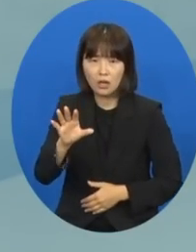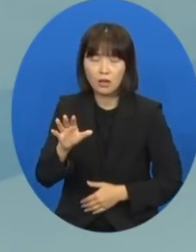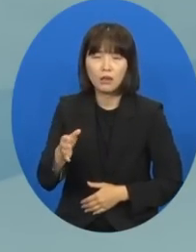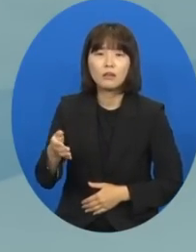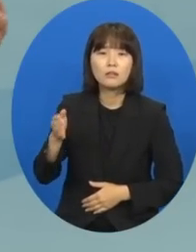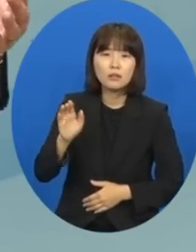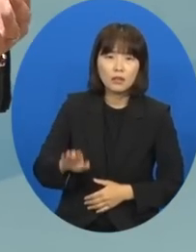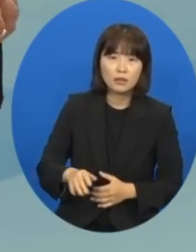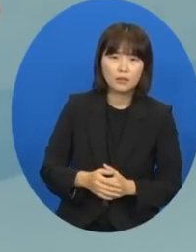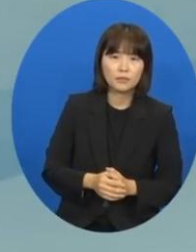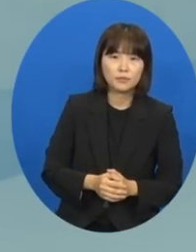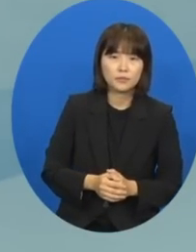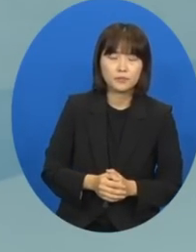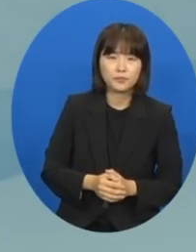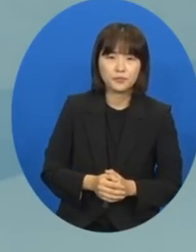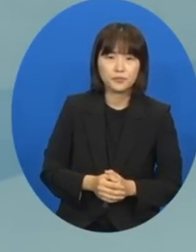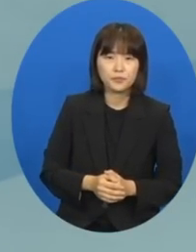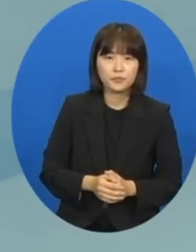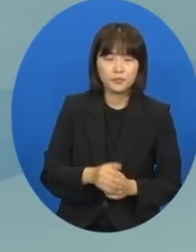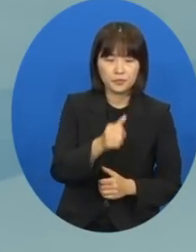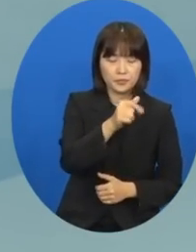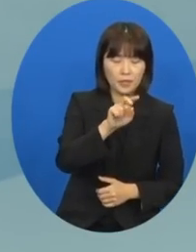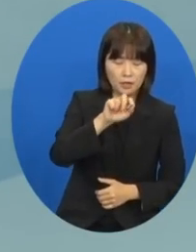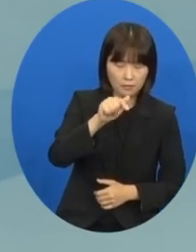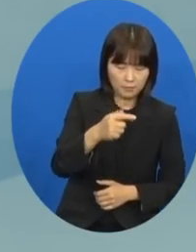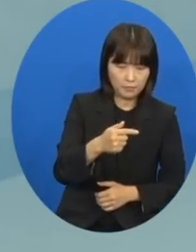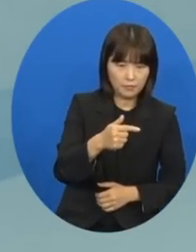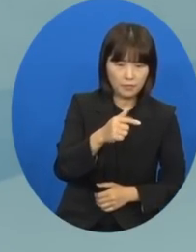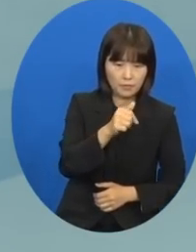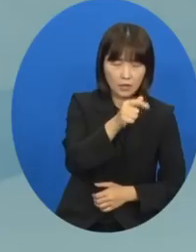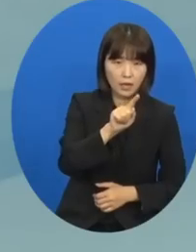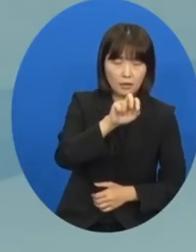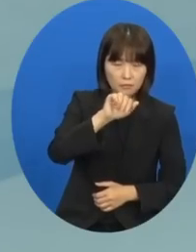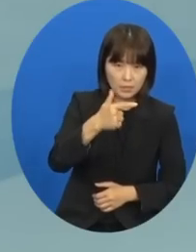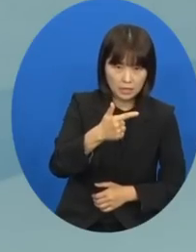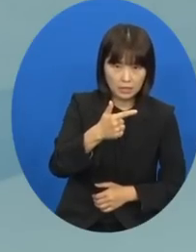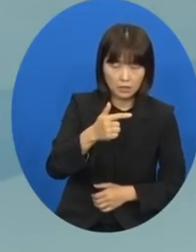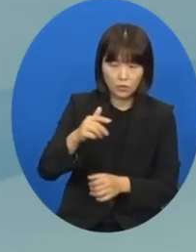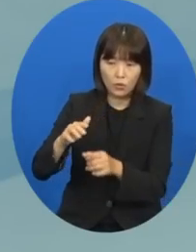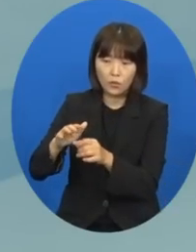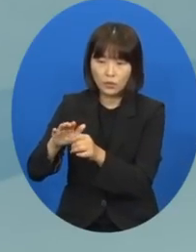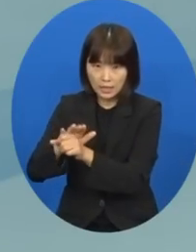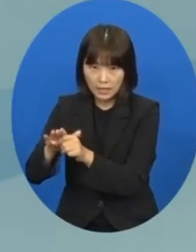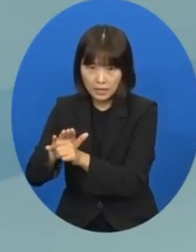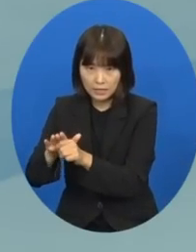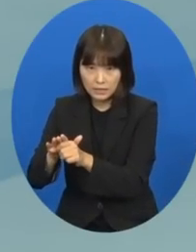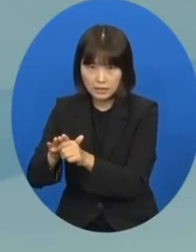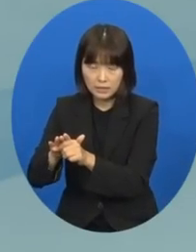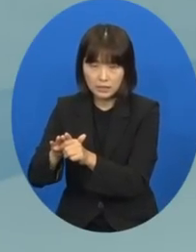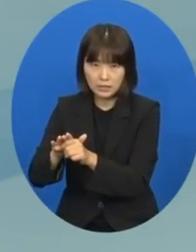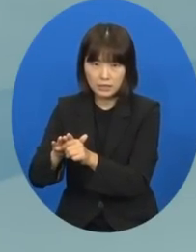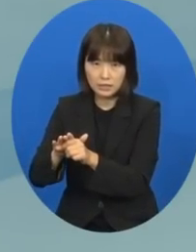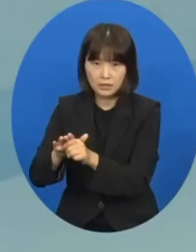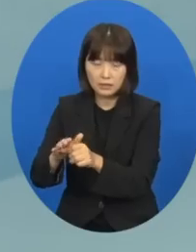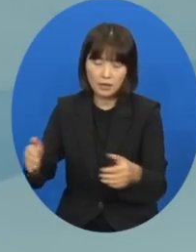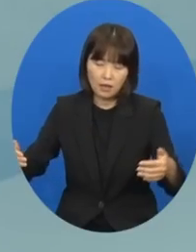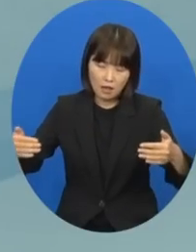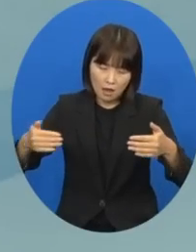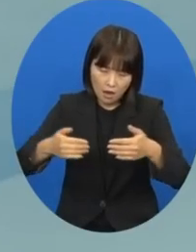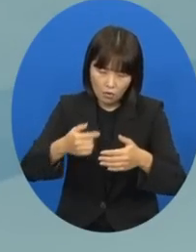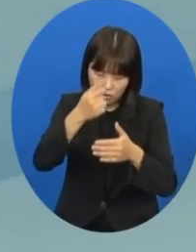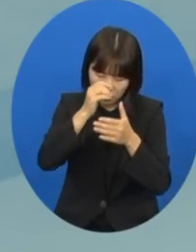이제 하민이와 이 사랑이를 안고 다 기도를 하는데 하나님이 이런 마음을 주시더래요. 이